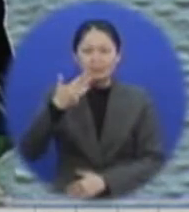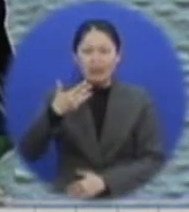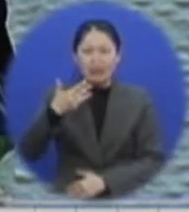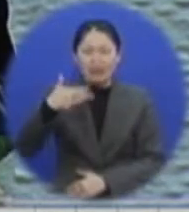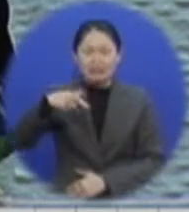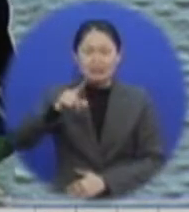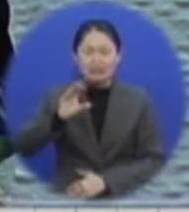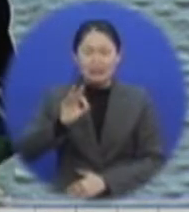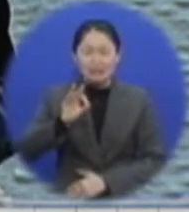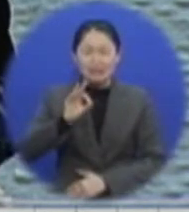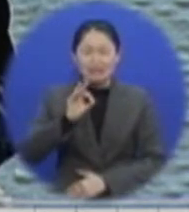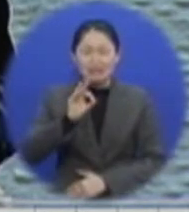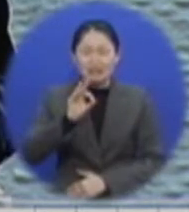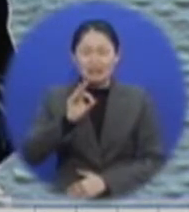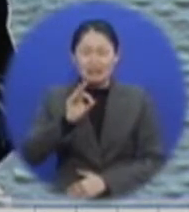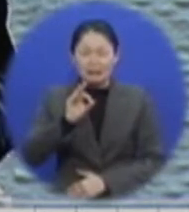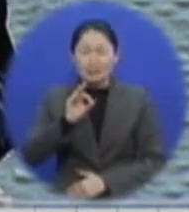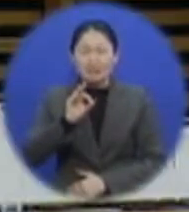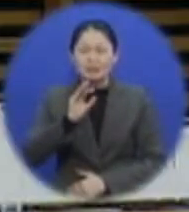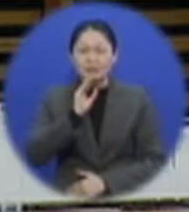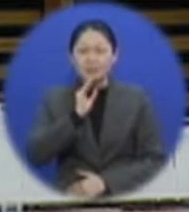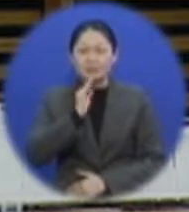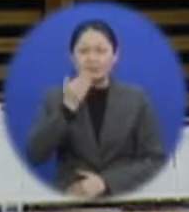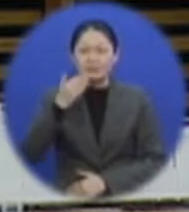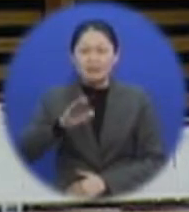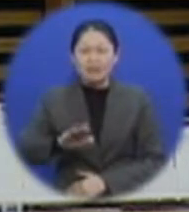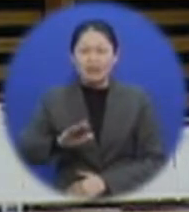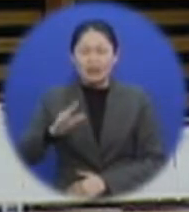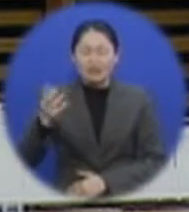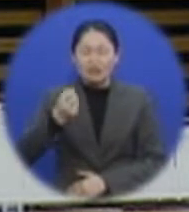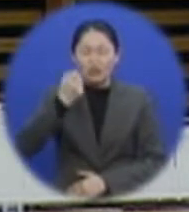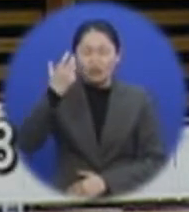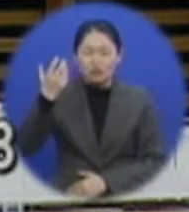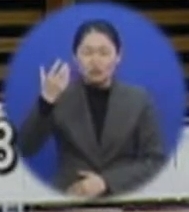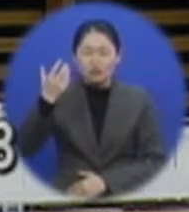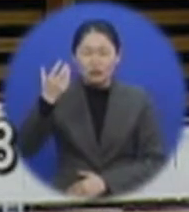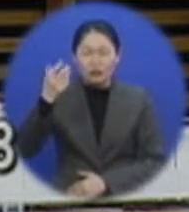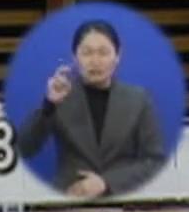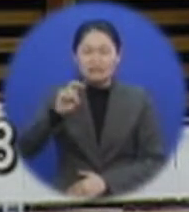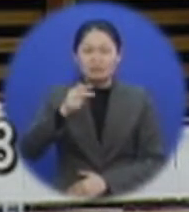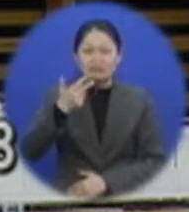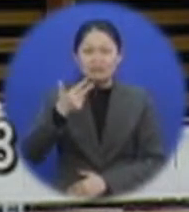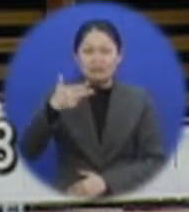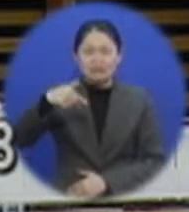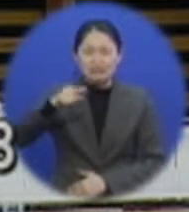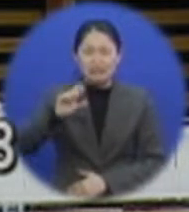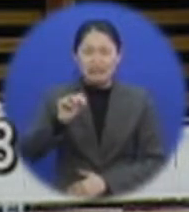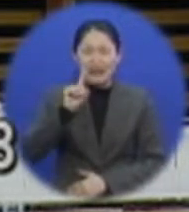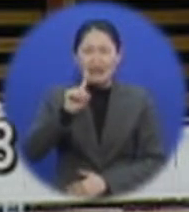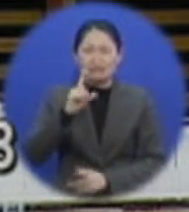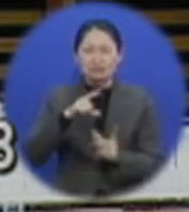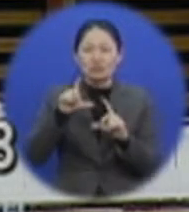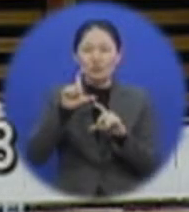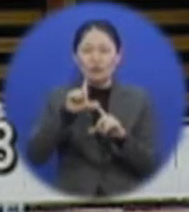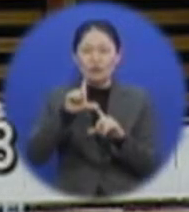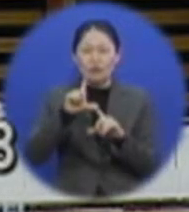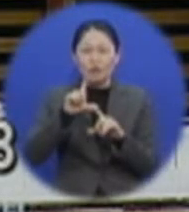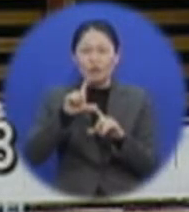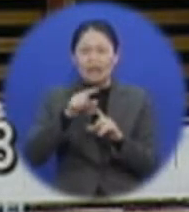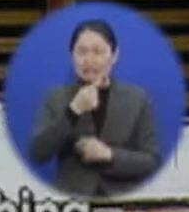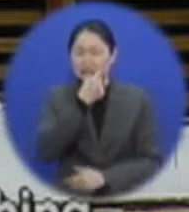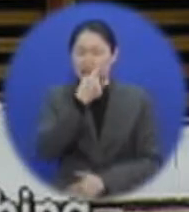가게 되어 있었지만 성령께서 27장 에서 한 가지 더